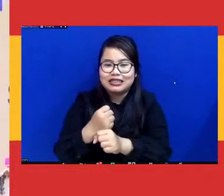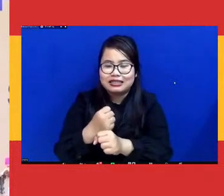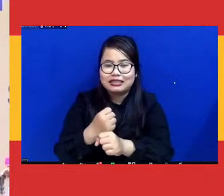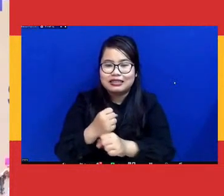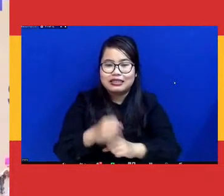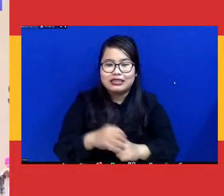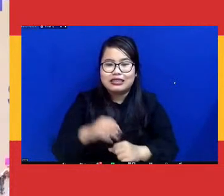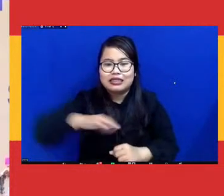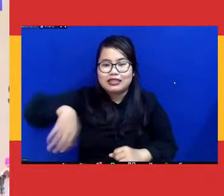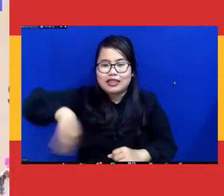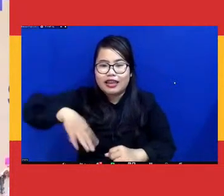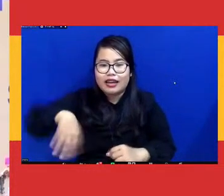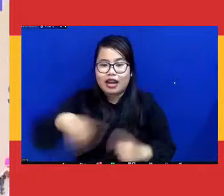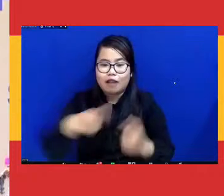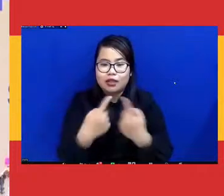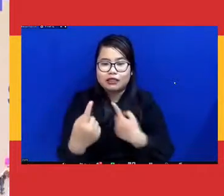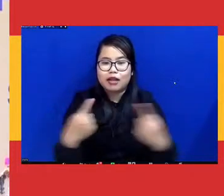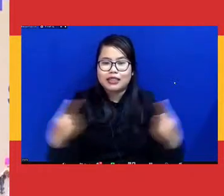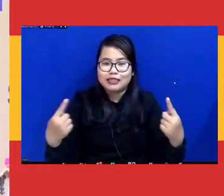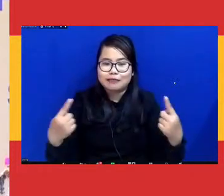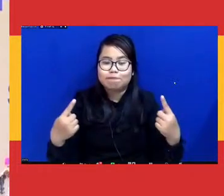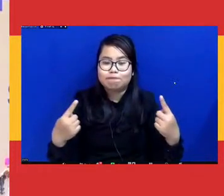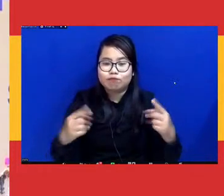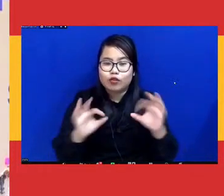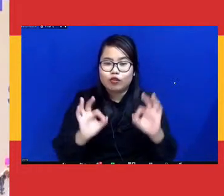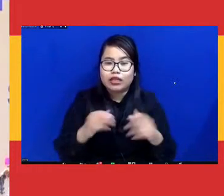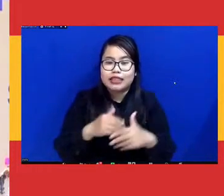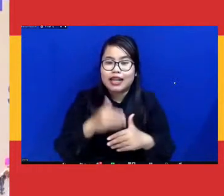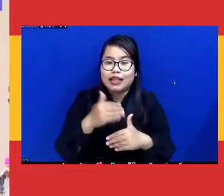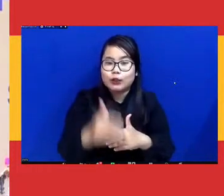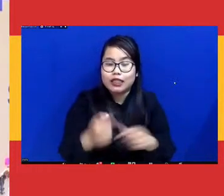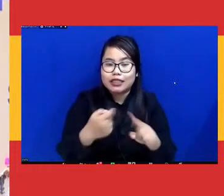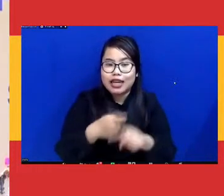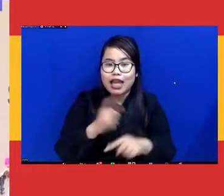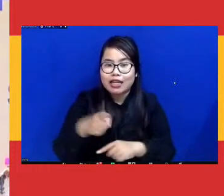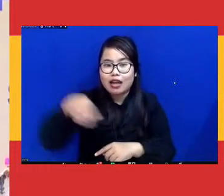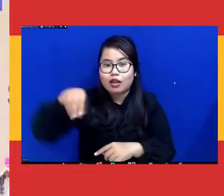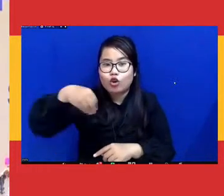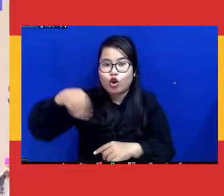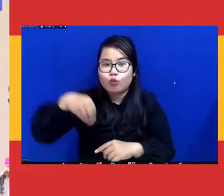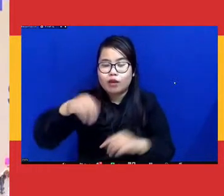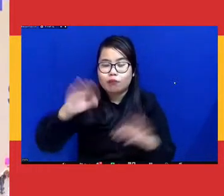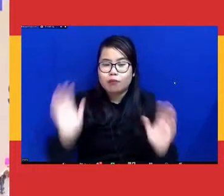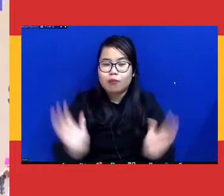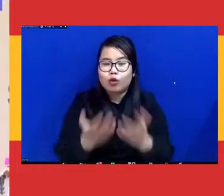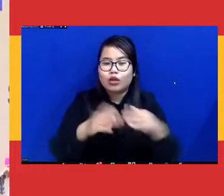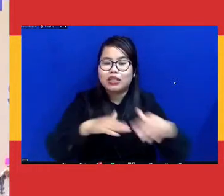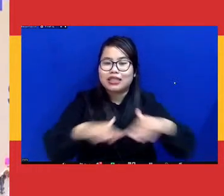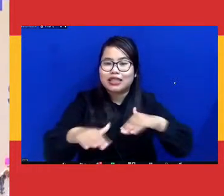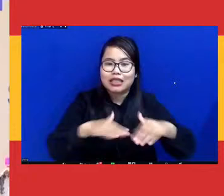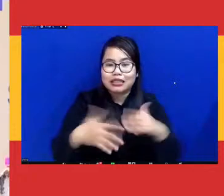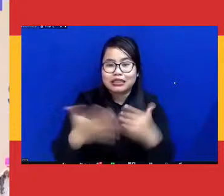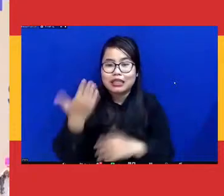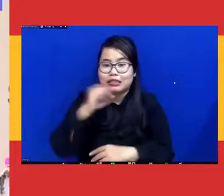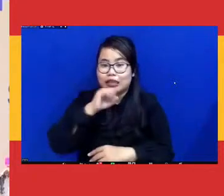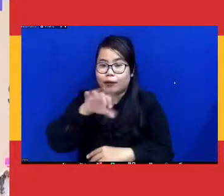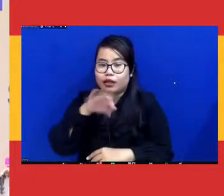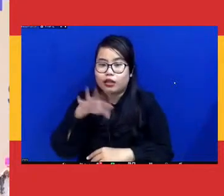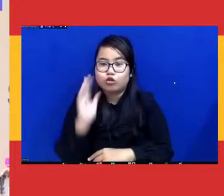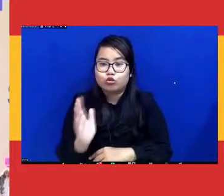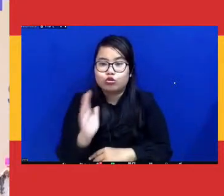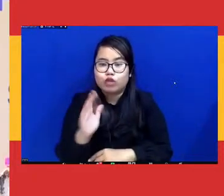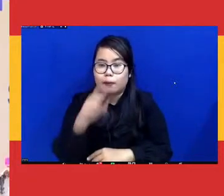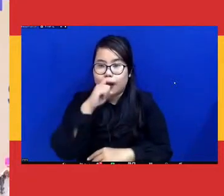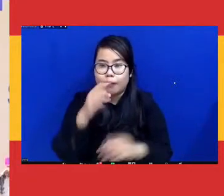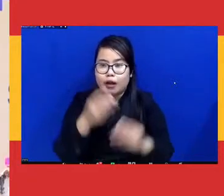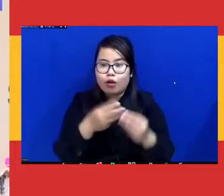daerah masing-masing. Kemudian juga melalui dokumen-dokumen pembangunan strategis yang tadi sudah disampaikan oleh Bapak Wali